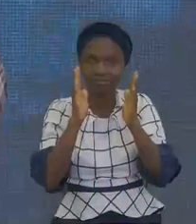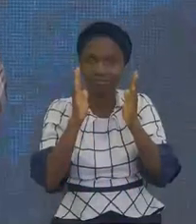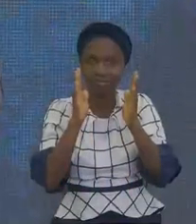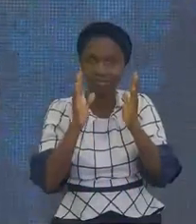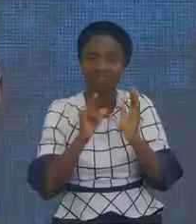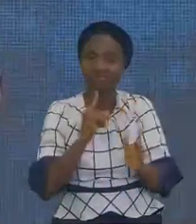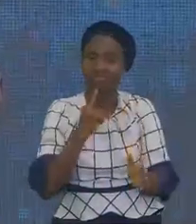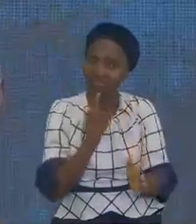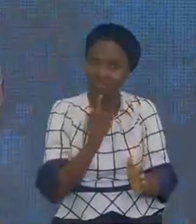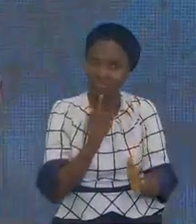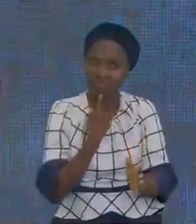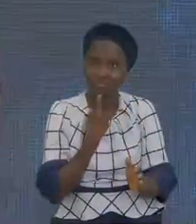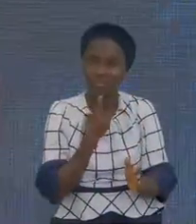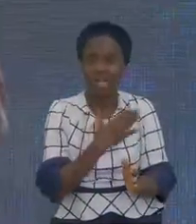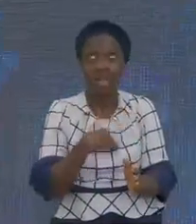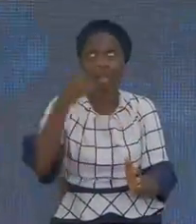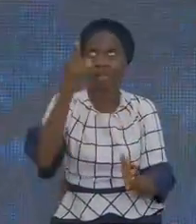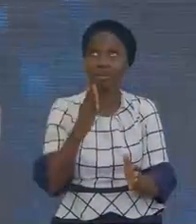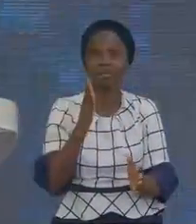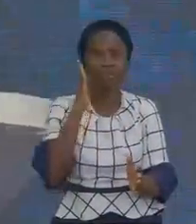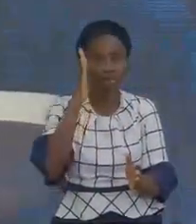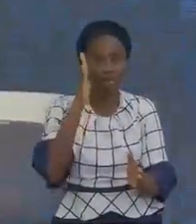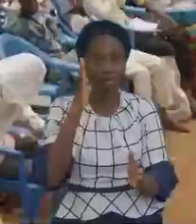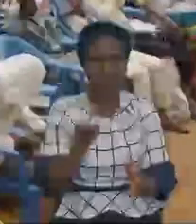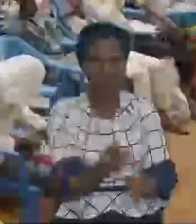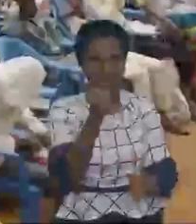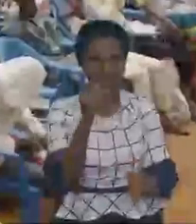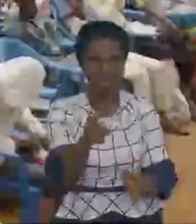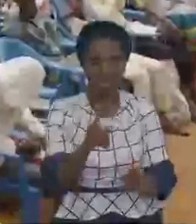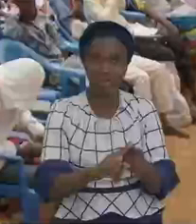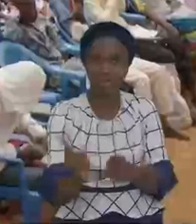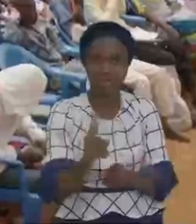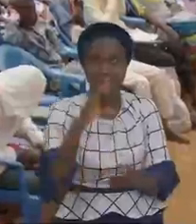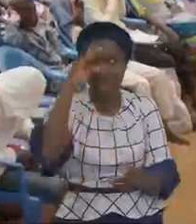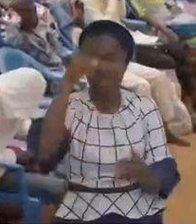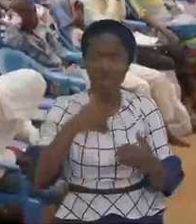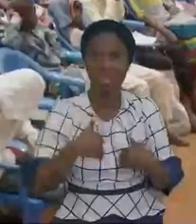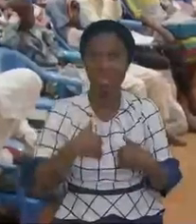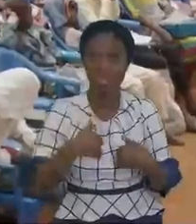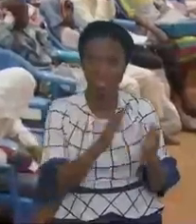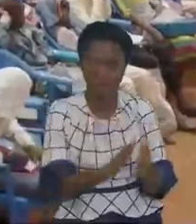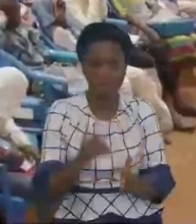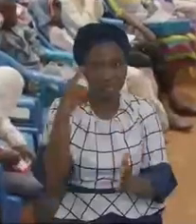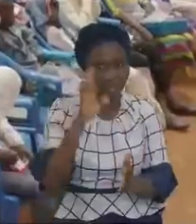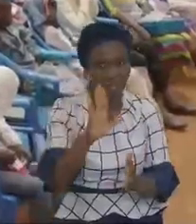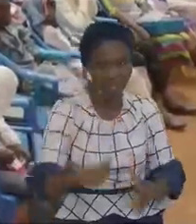Et Dieu te conduira là il a établi pour ta vie au nom de Jésus.